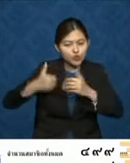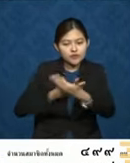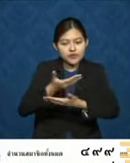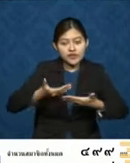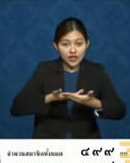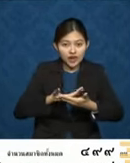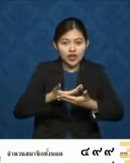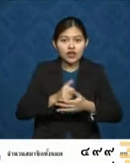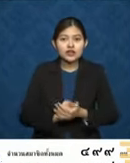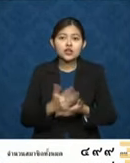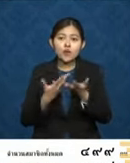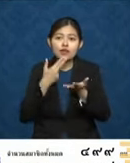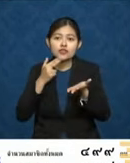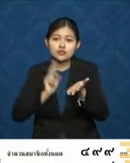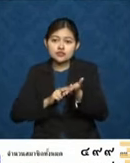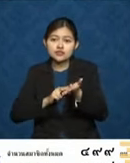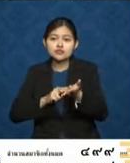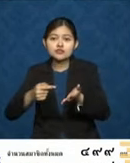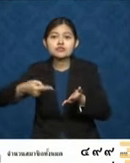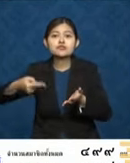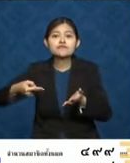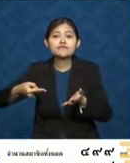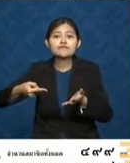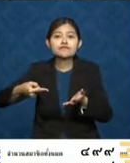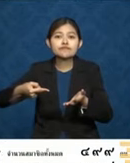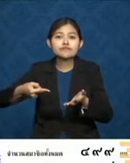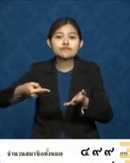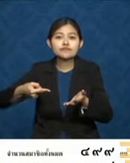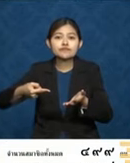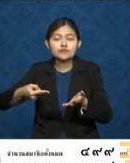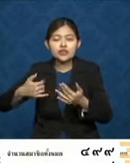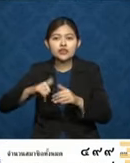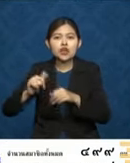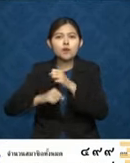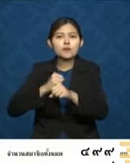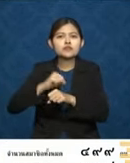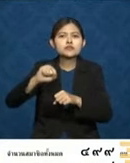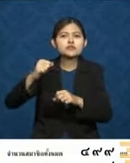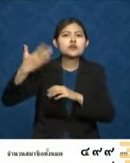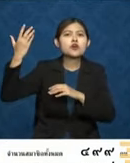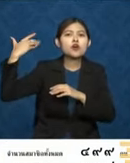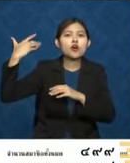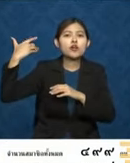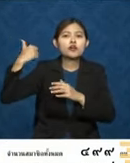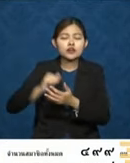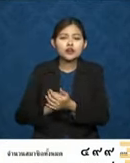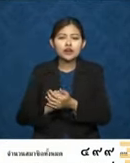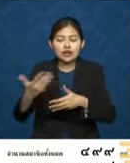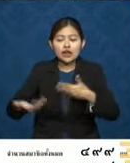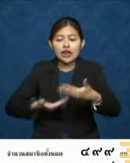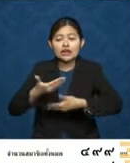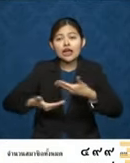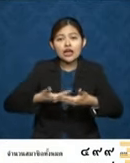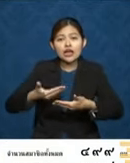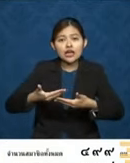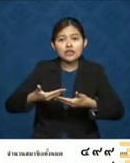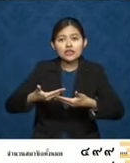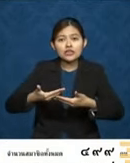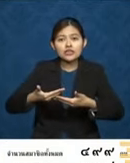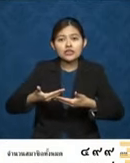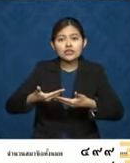ใช้หนังสือสือฉบับเดิมนะครับเมื่อปี 10ปีที่แล้วก่อนนะครับจะทำให้การค้าชายแดนจะคึกคักอีกครั้งนะครับใน